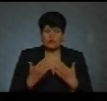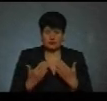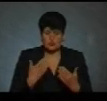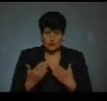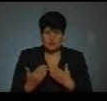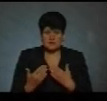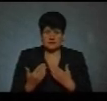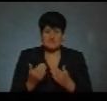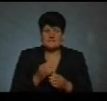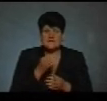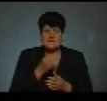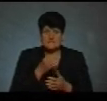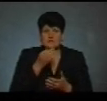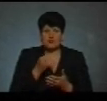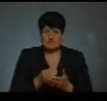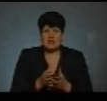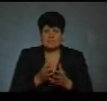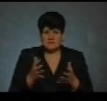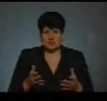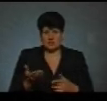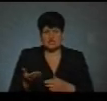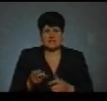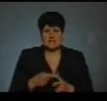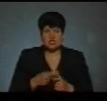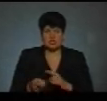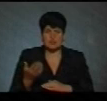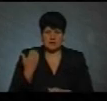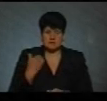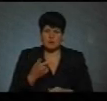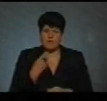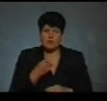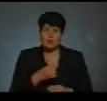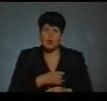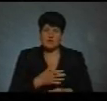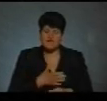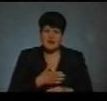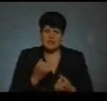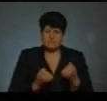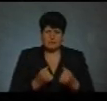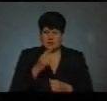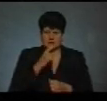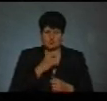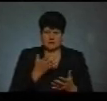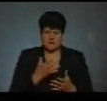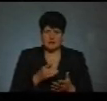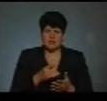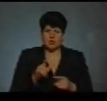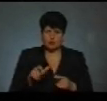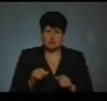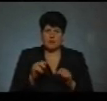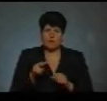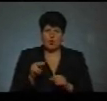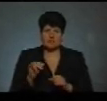набагато відповідальніше, ніж раніше. Це таки, якщо ми говоримо про приватні автівки, ми не зовсім зрозуміли, мешканці Почаєва можуть